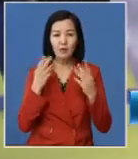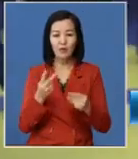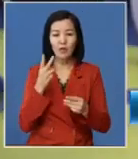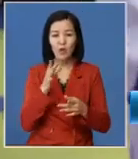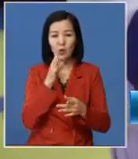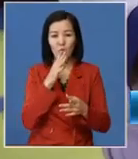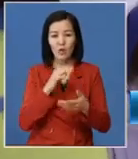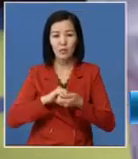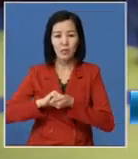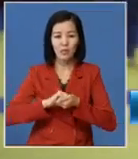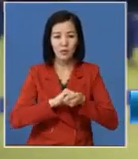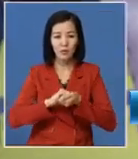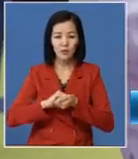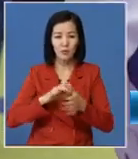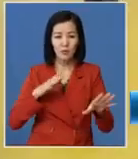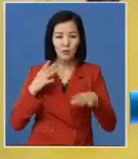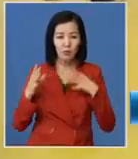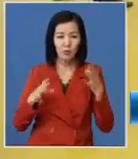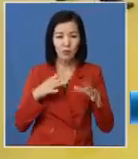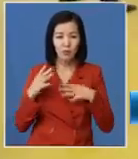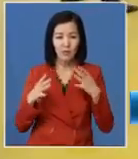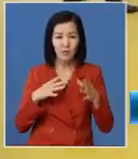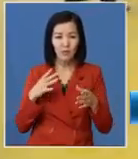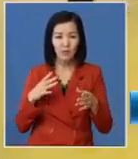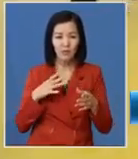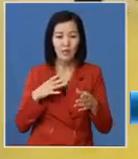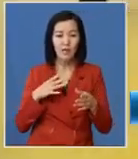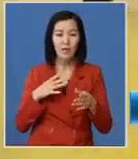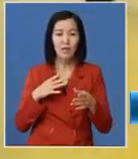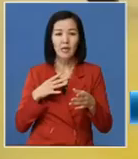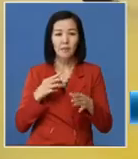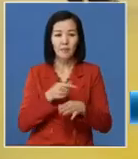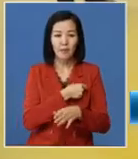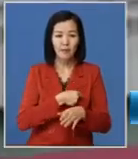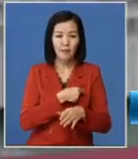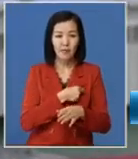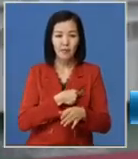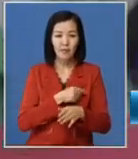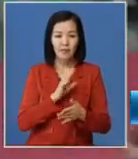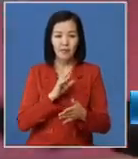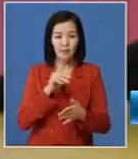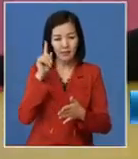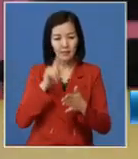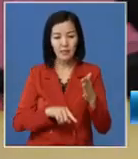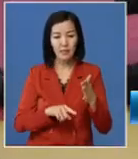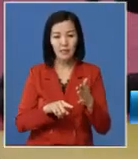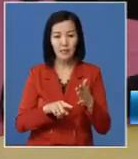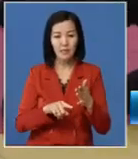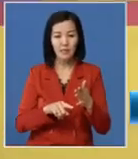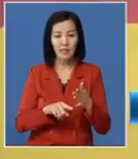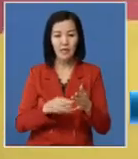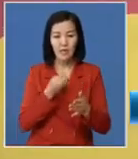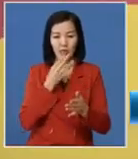Ішінде қазақ күресі мен самбо және дзюдо спортын қатар меңгерген саңлақтар жетерлік. Бапкерлер басты үмітті соларға артып отыр. Сәтін салып бабы